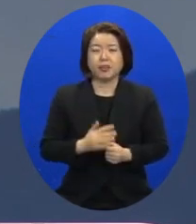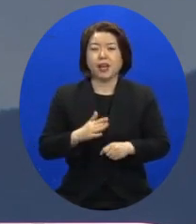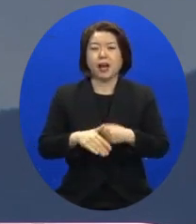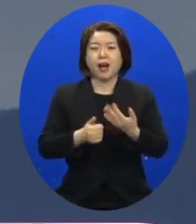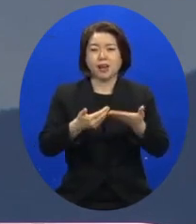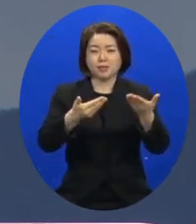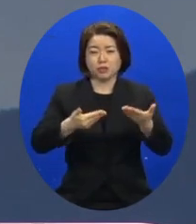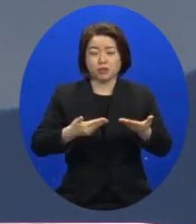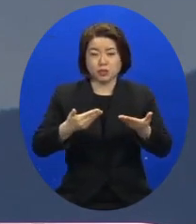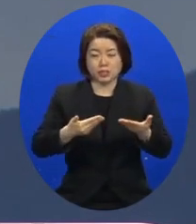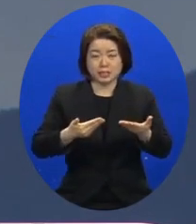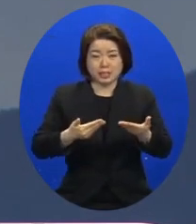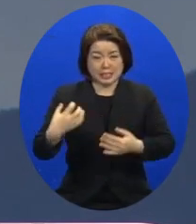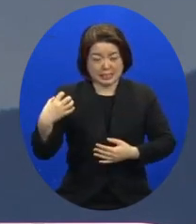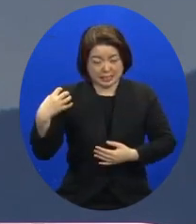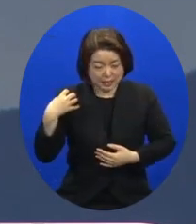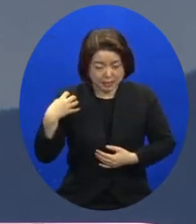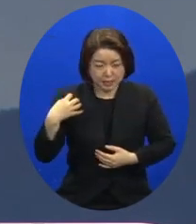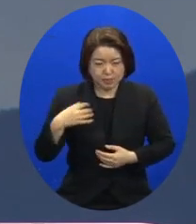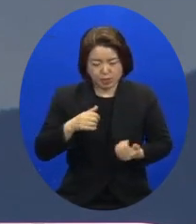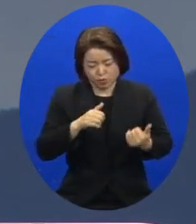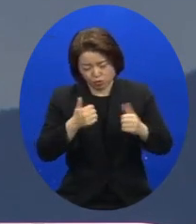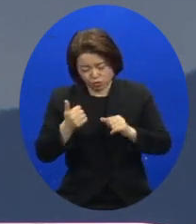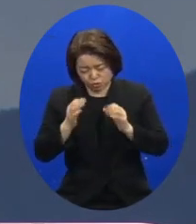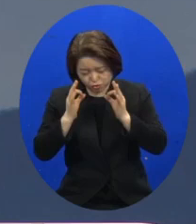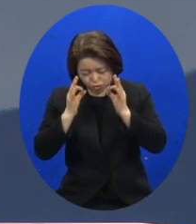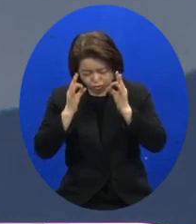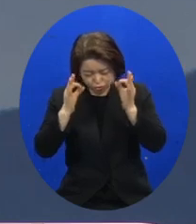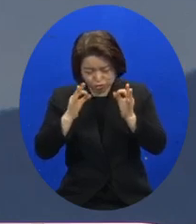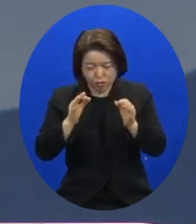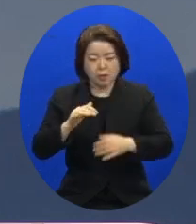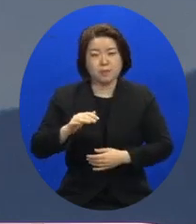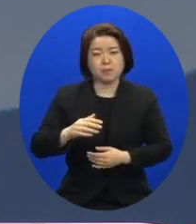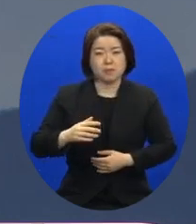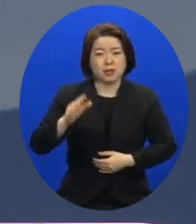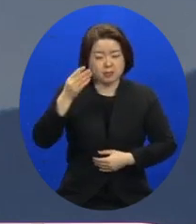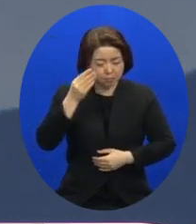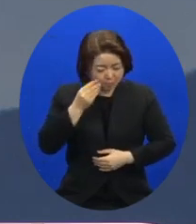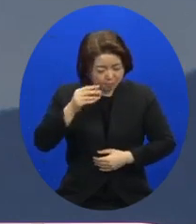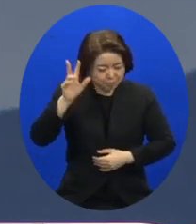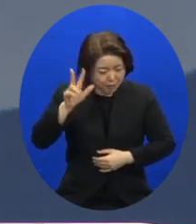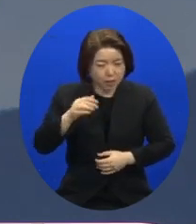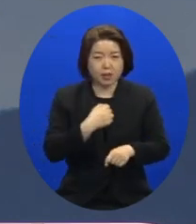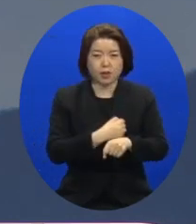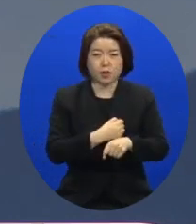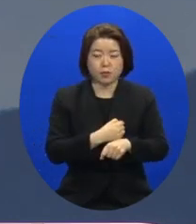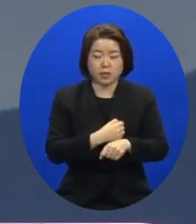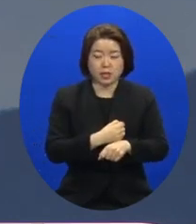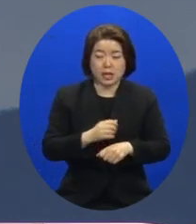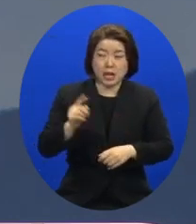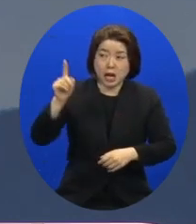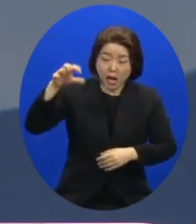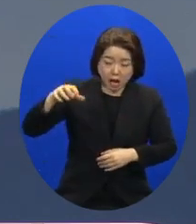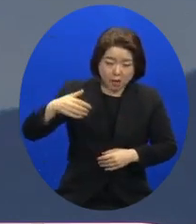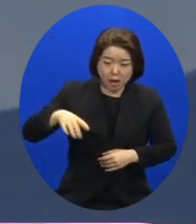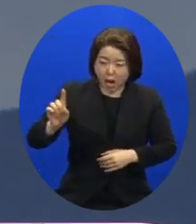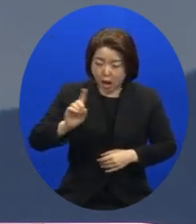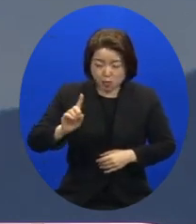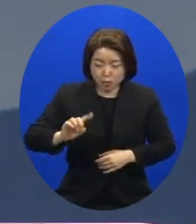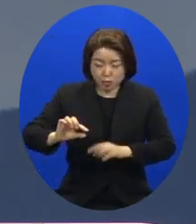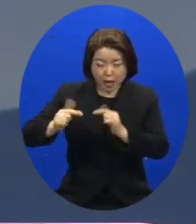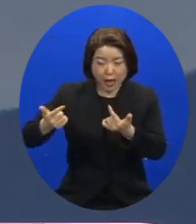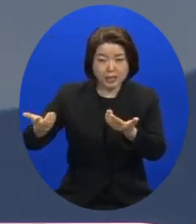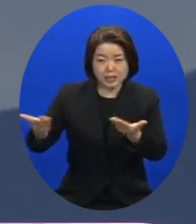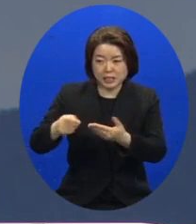하나님이 주신 사명 위에 죽도록 충성하세요. 아무것도 아닌 일, 결국 가면은 진짜 아무것도 아닌 그런